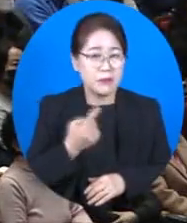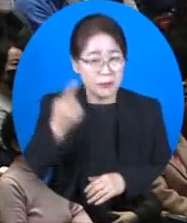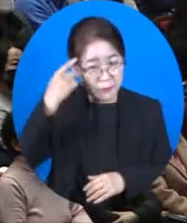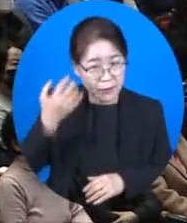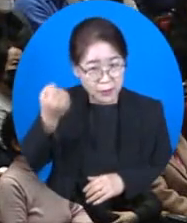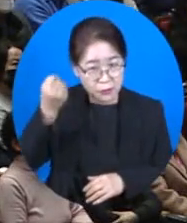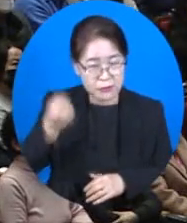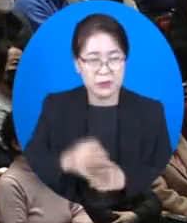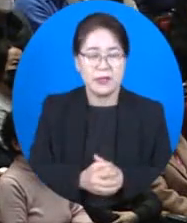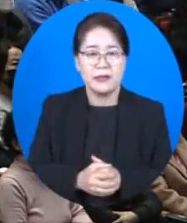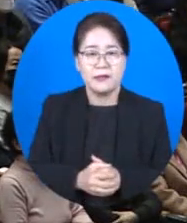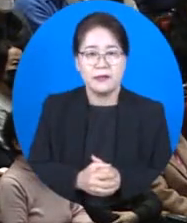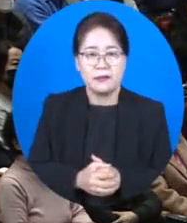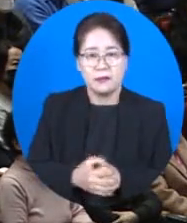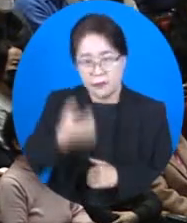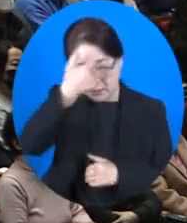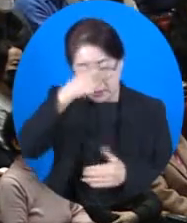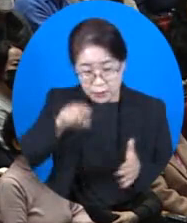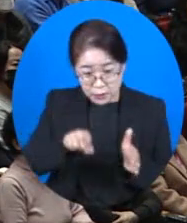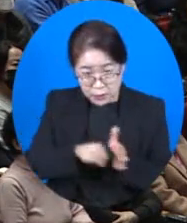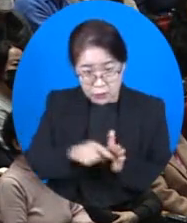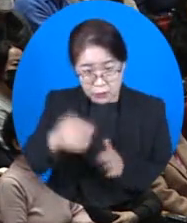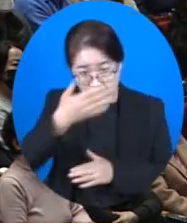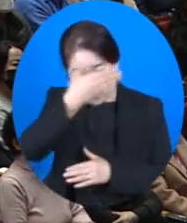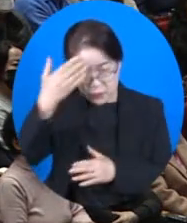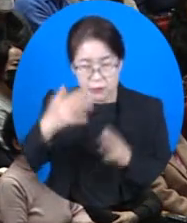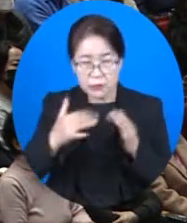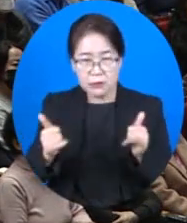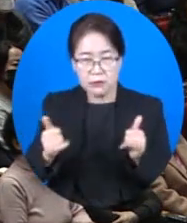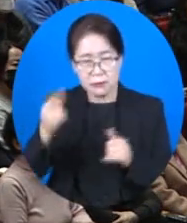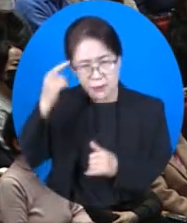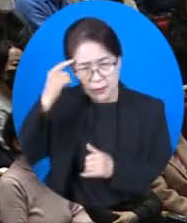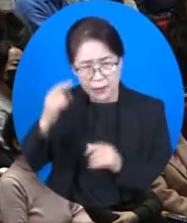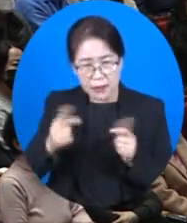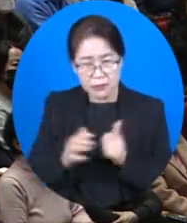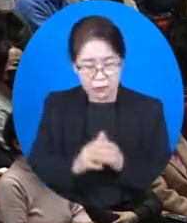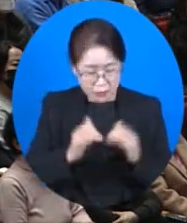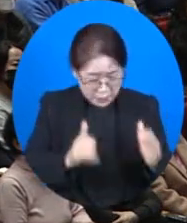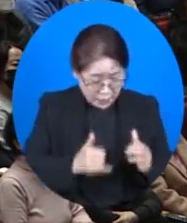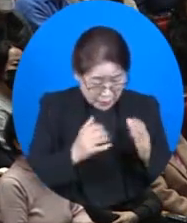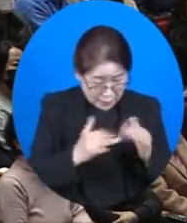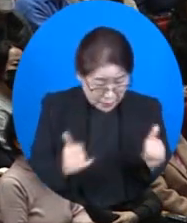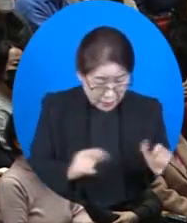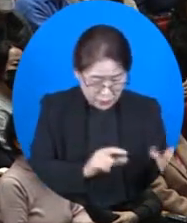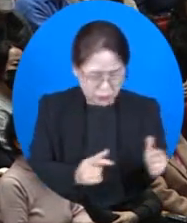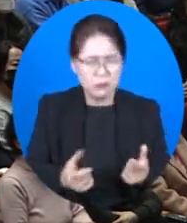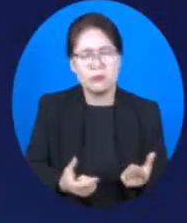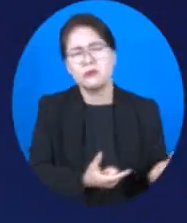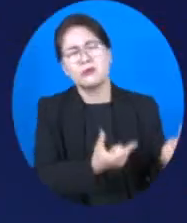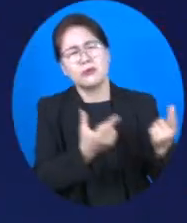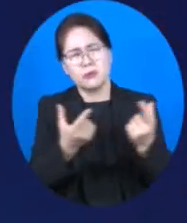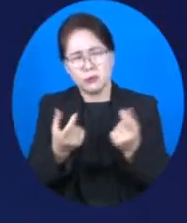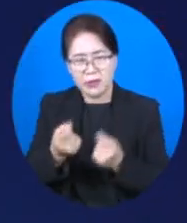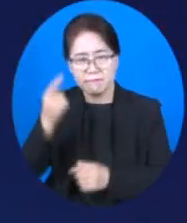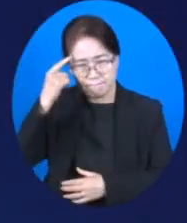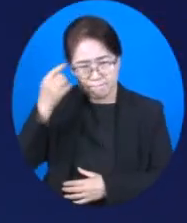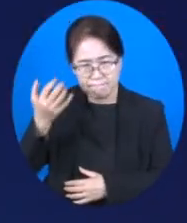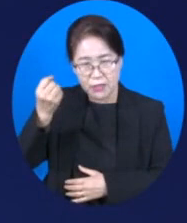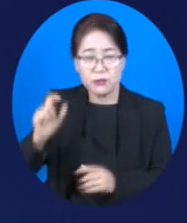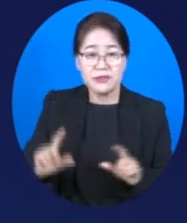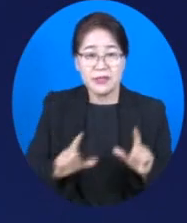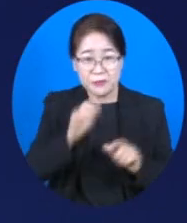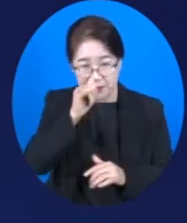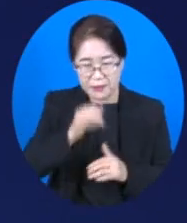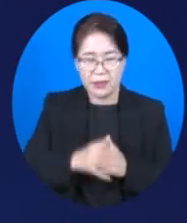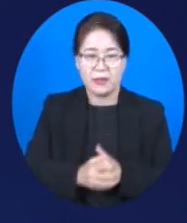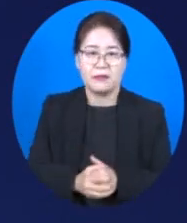이런 인식은요, 우리 기독 청년들만의 인식이 아니라 세상 사람들도 동일하게 생각을 하고 있다는